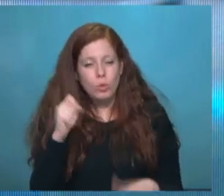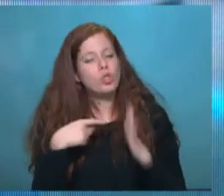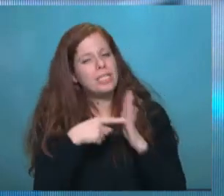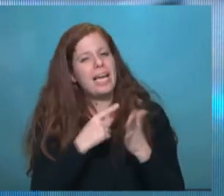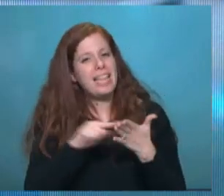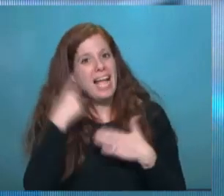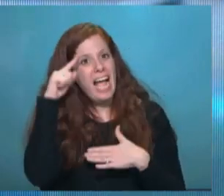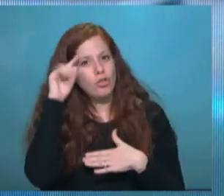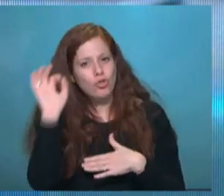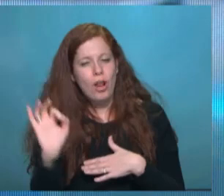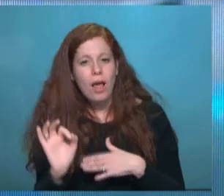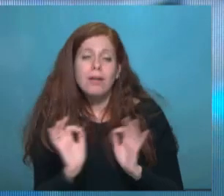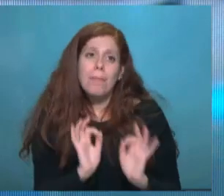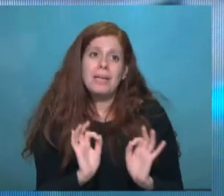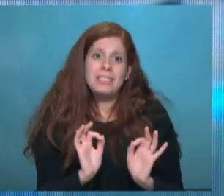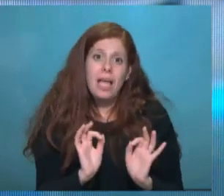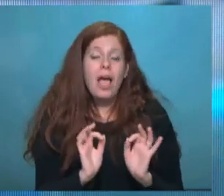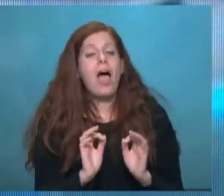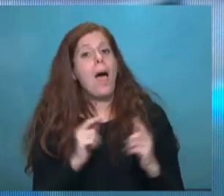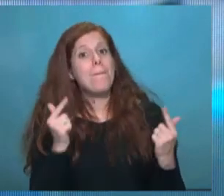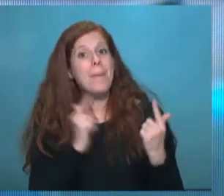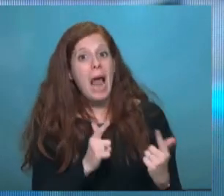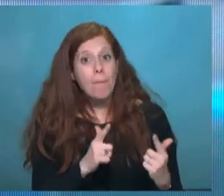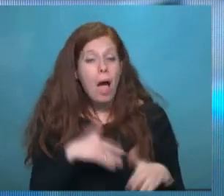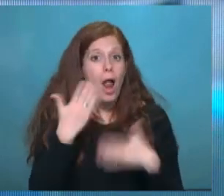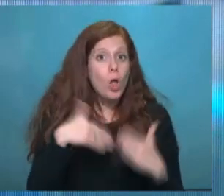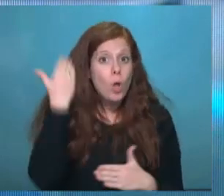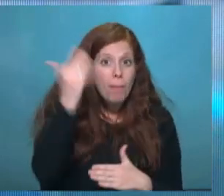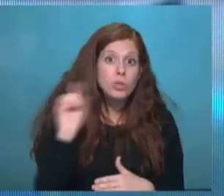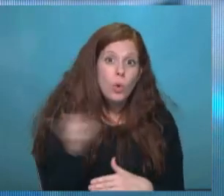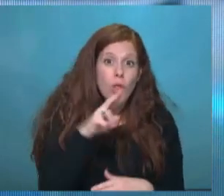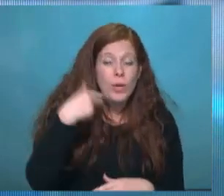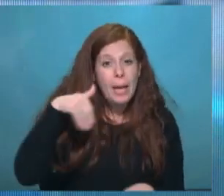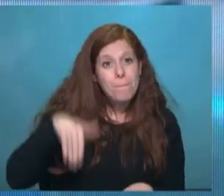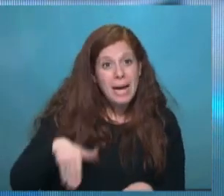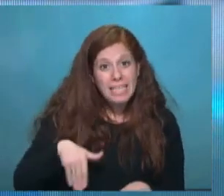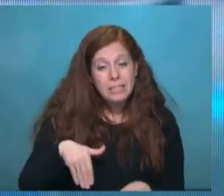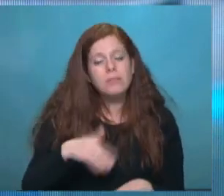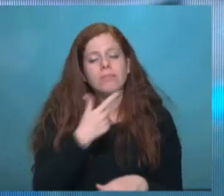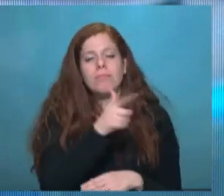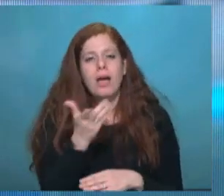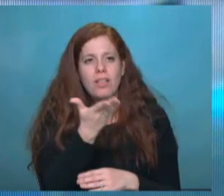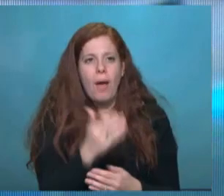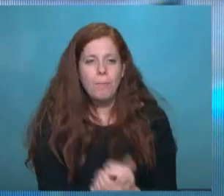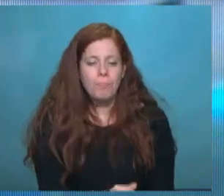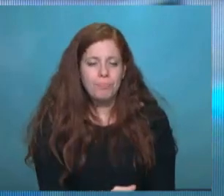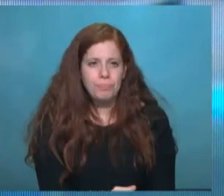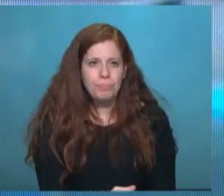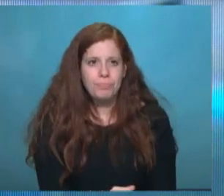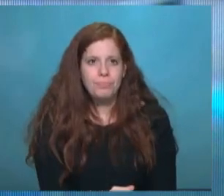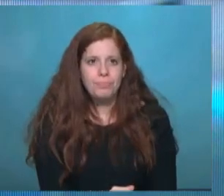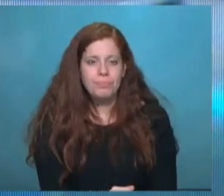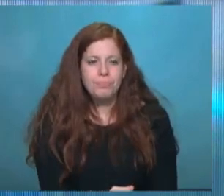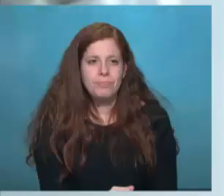אות הפתיחה של המלחמה על הדור הבא של מה שיהיה לכולנו בכיס, על כך בכתבה של שירה הדס נקר, כתבת